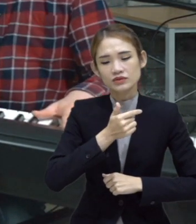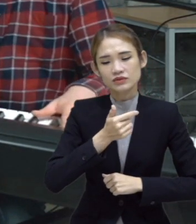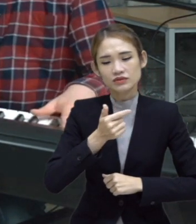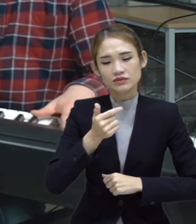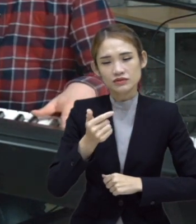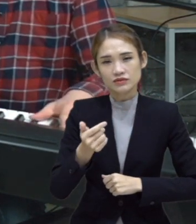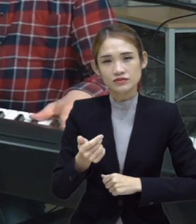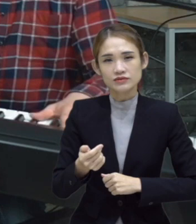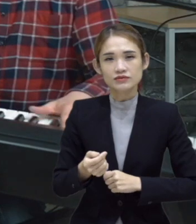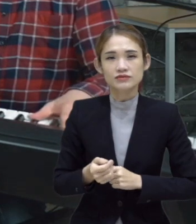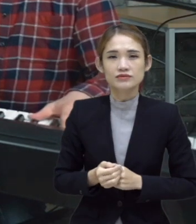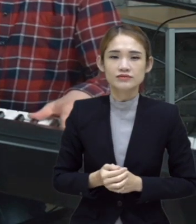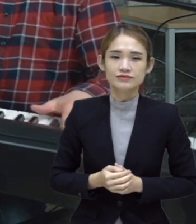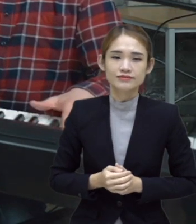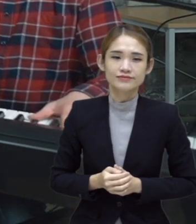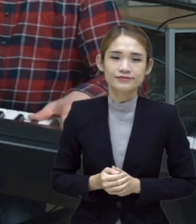도저히